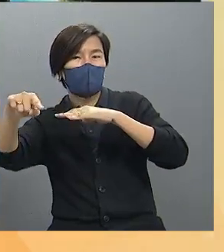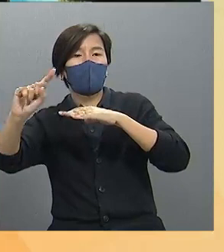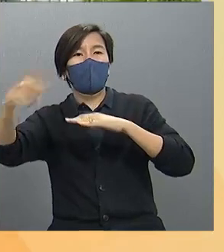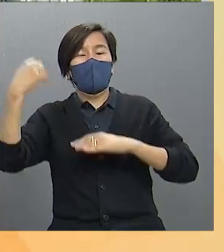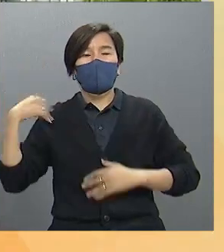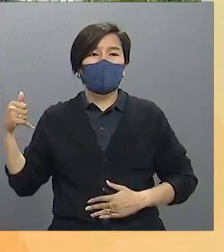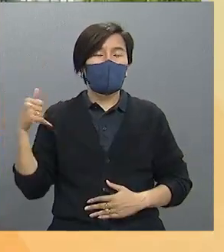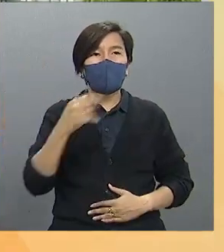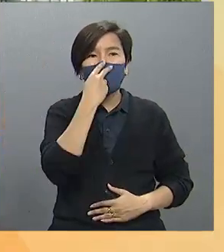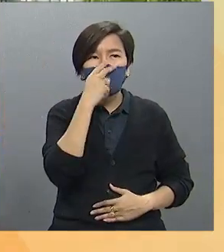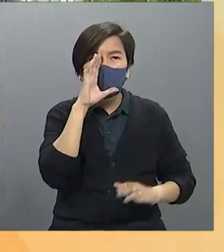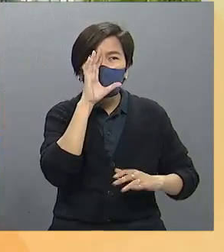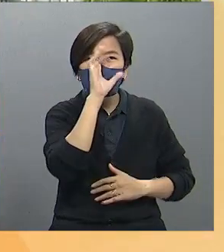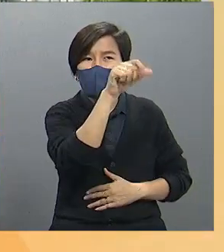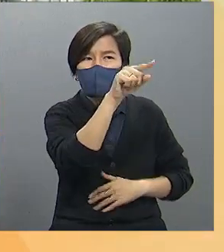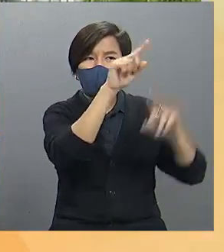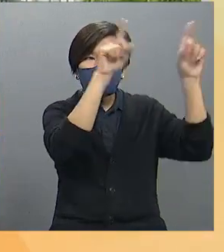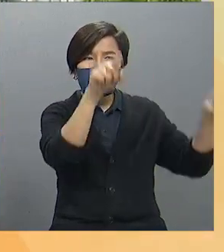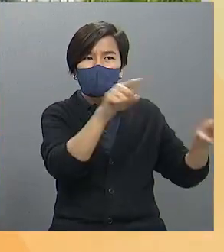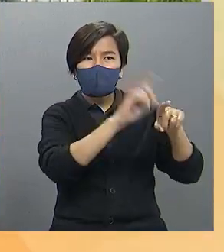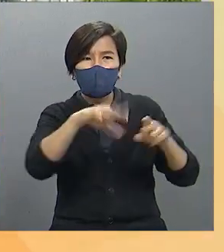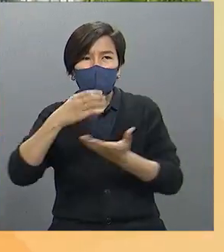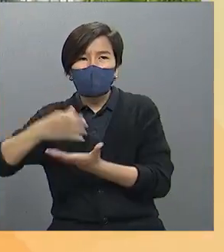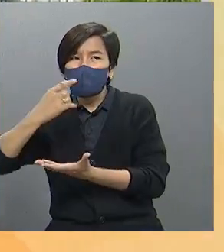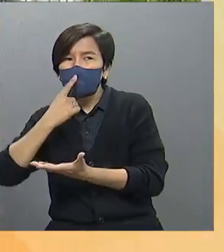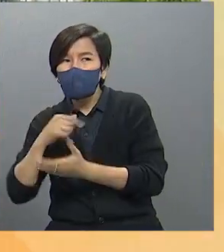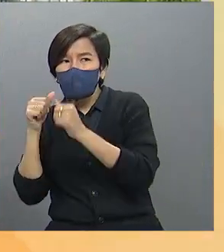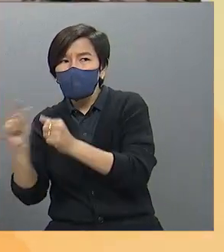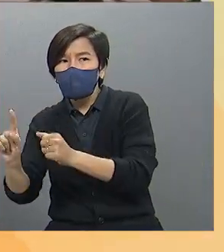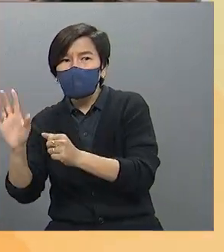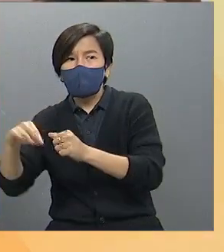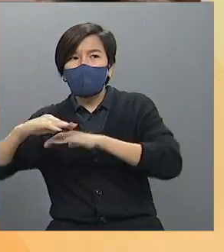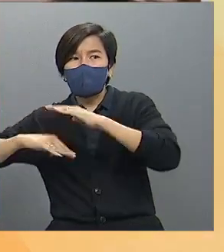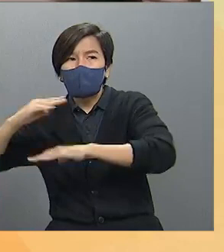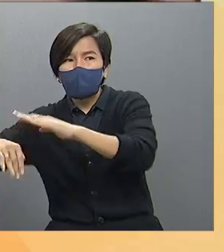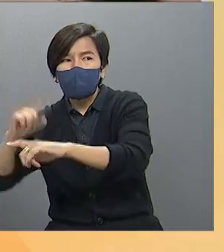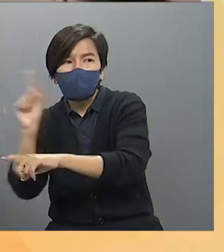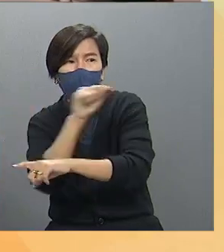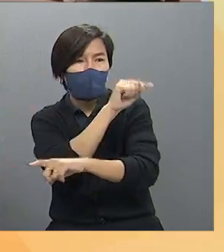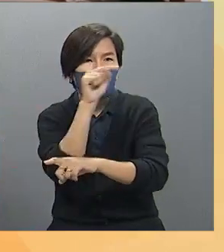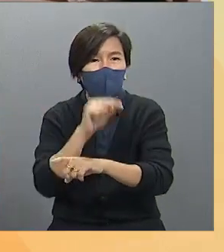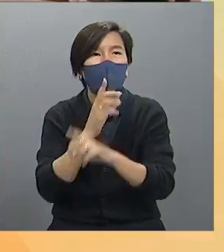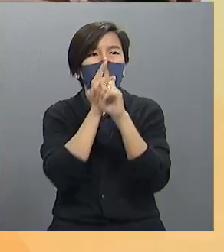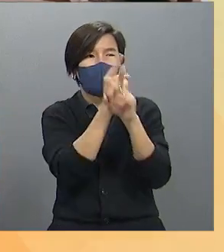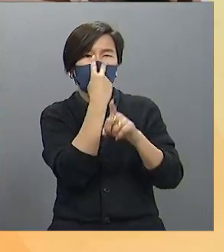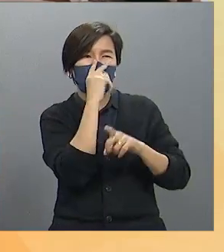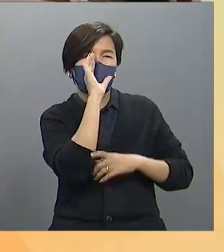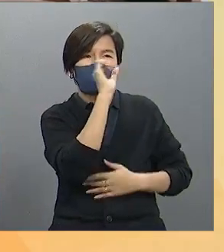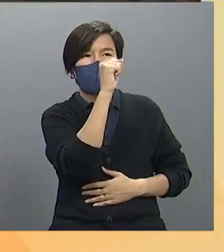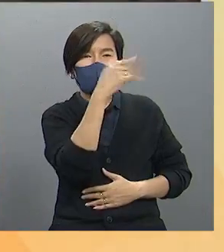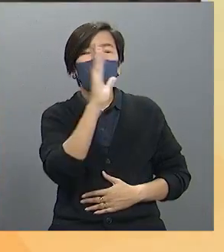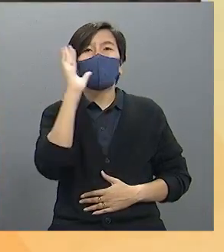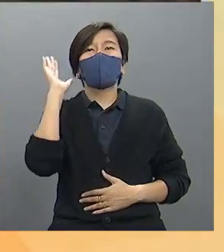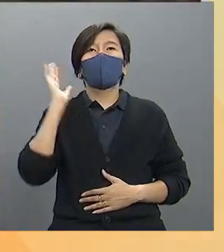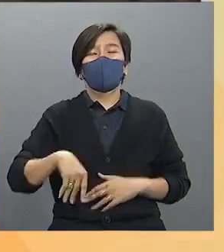หน ถังกับเพิ่งอยู่ไหนแล้เราเกิดเท์ชเฉิตงสติ เราจะหนีทันเรานองหนอยจากนี้ คือในภาคลัทธก็